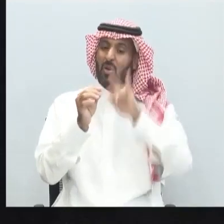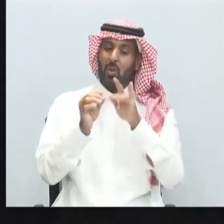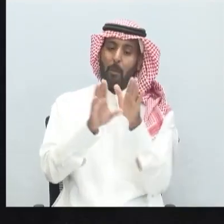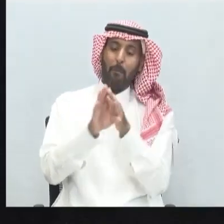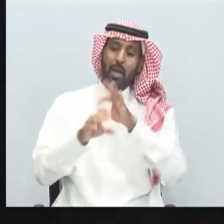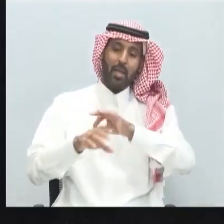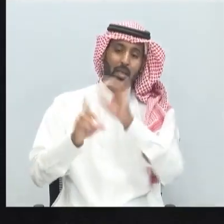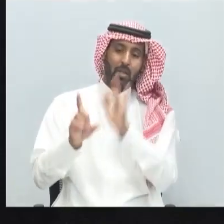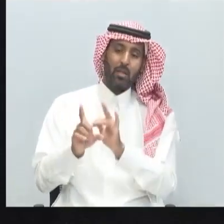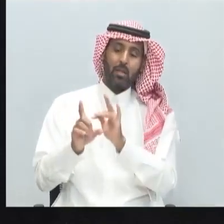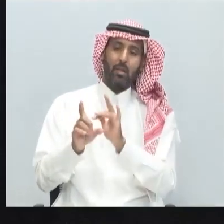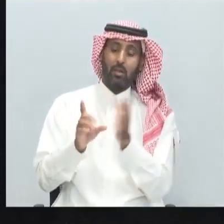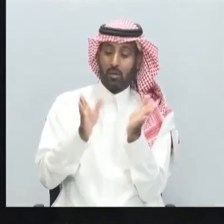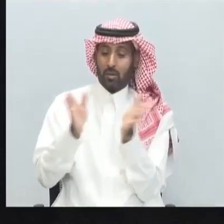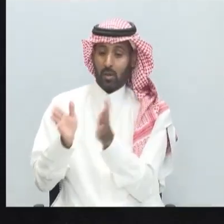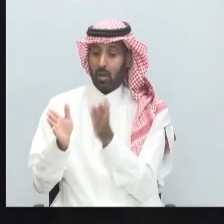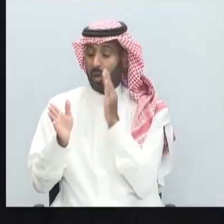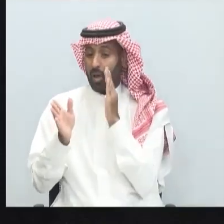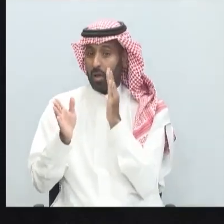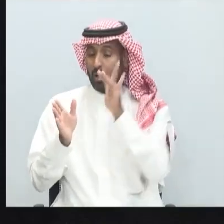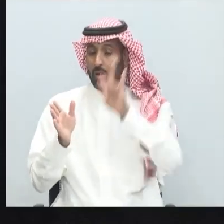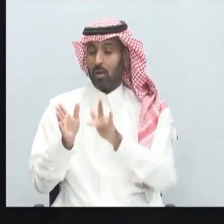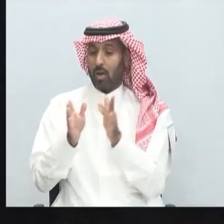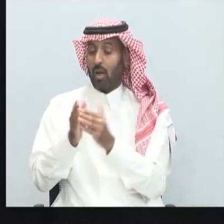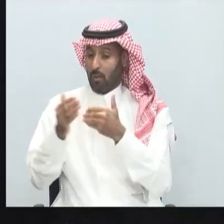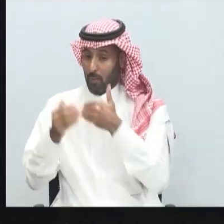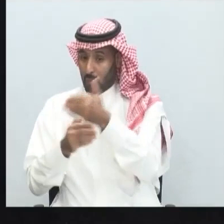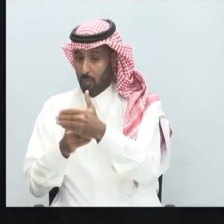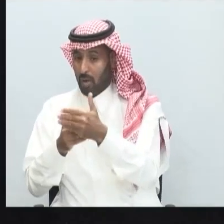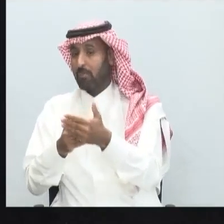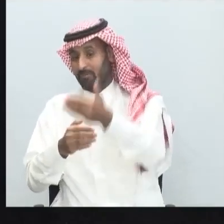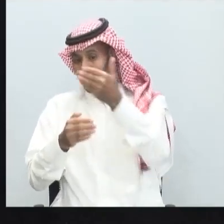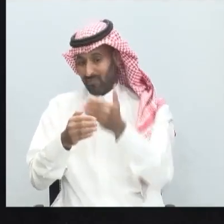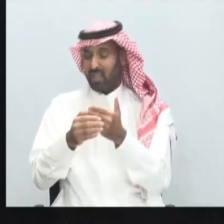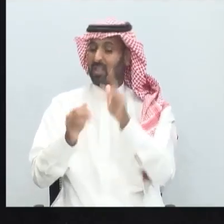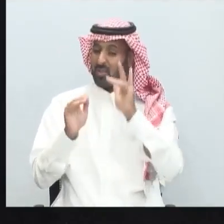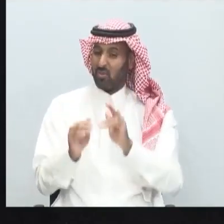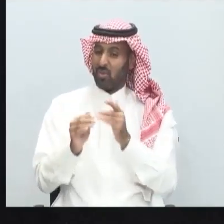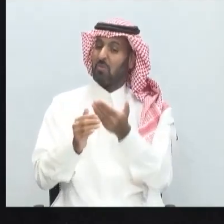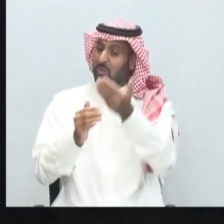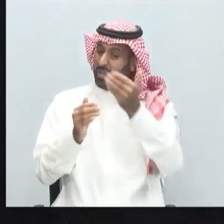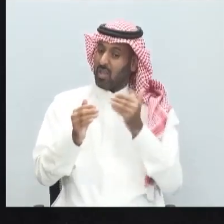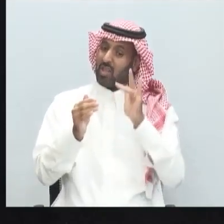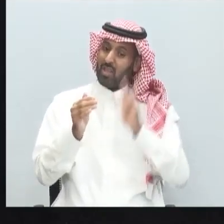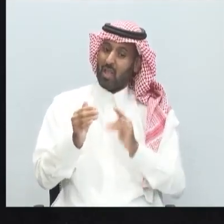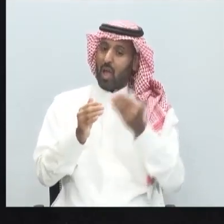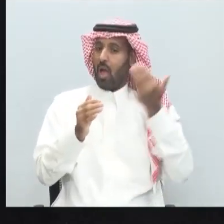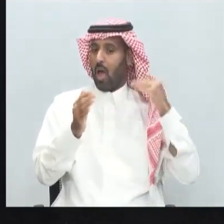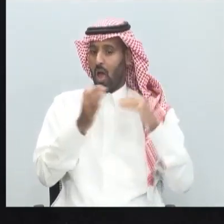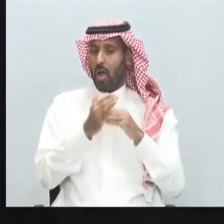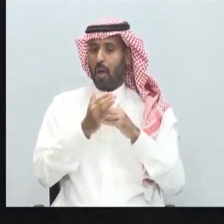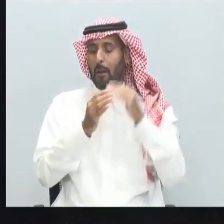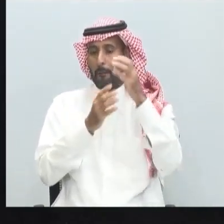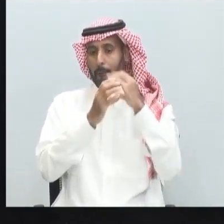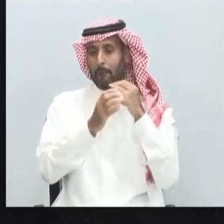الحافله يقومون بالجلوس في الكراسي مثلا الاماميه ثم الخلفيه ثم التي تليها حتى يصلون الى نهايه